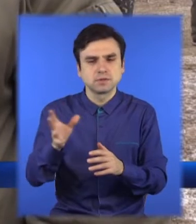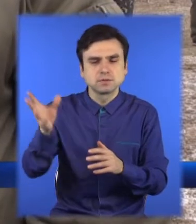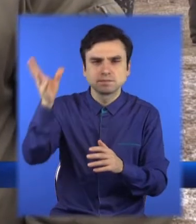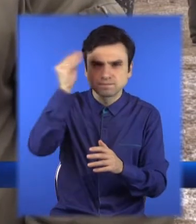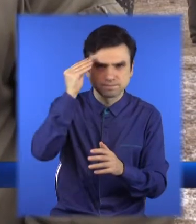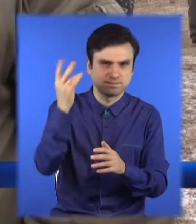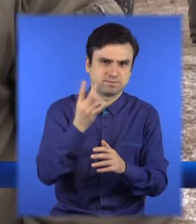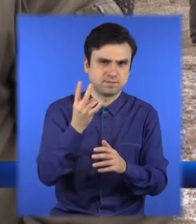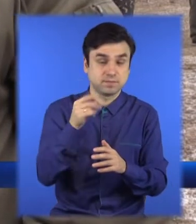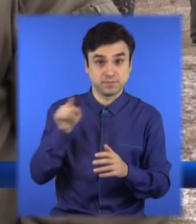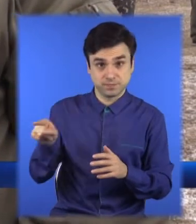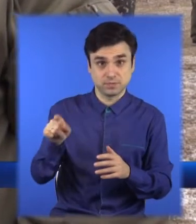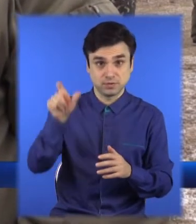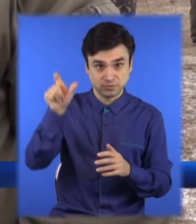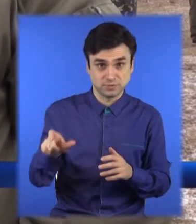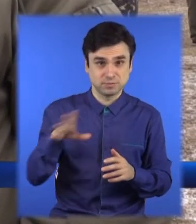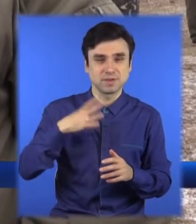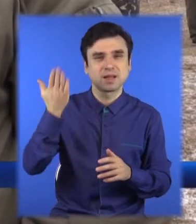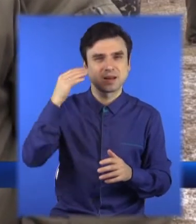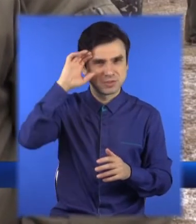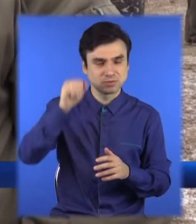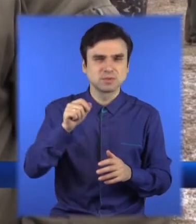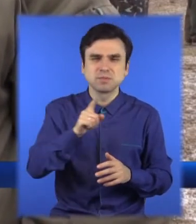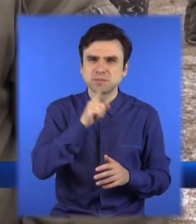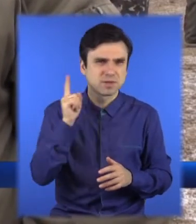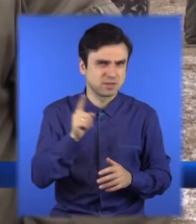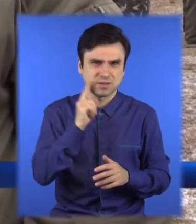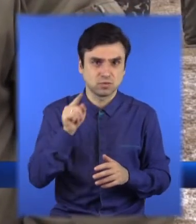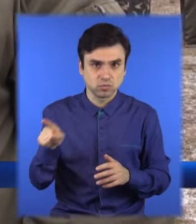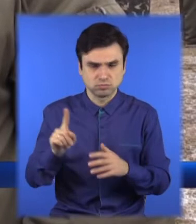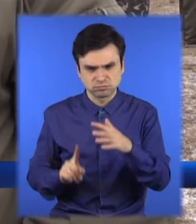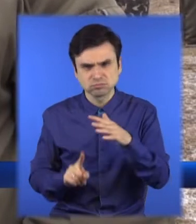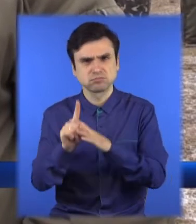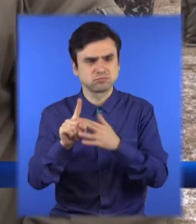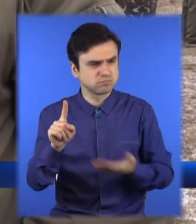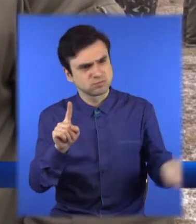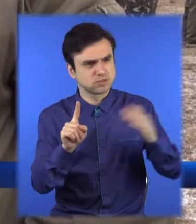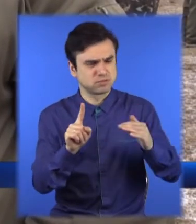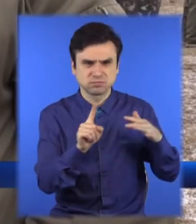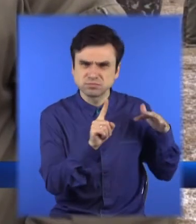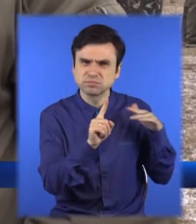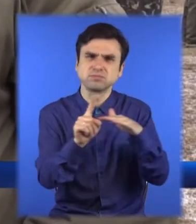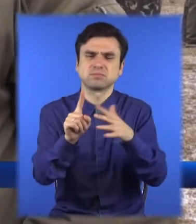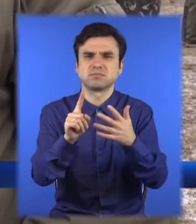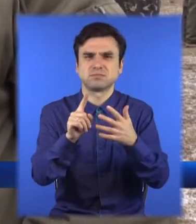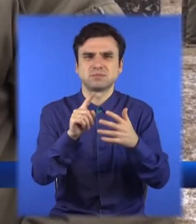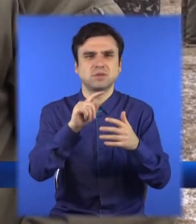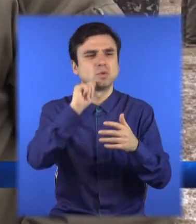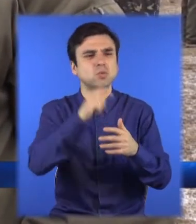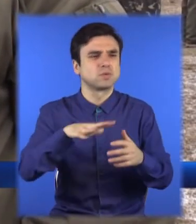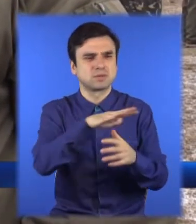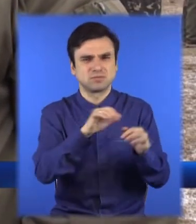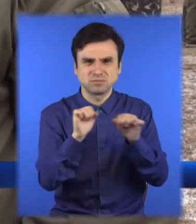повстання. Вона в межах своїх можливостей намагалася звільнити нашу державу, намагалася захистити